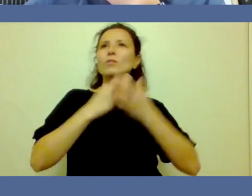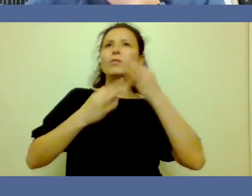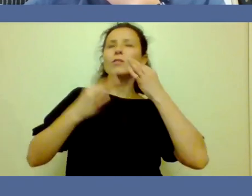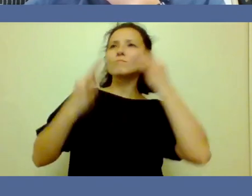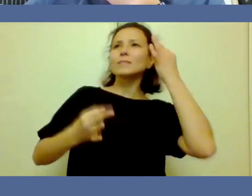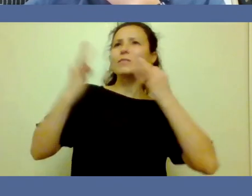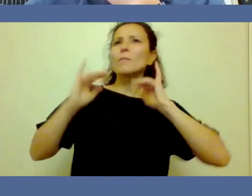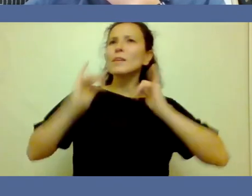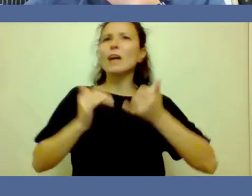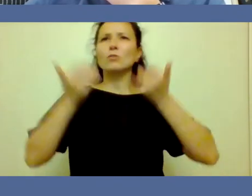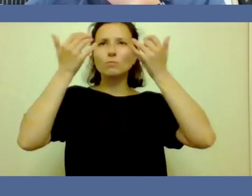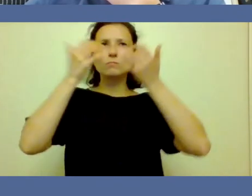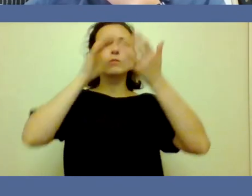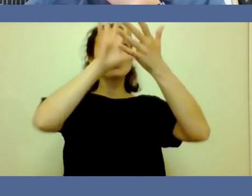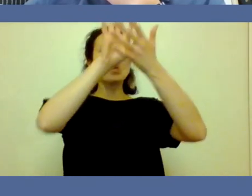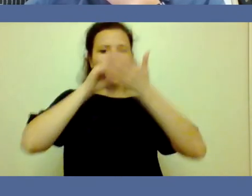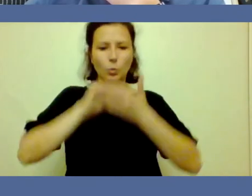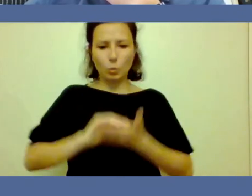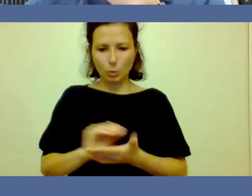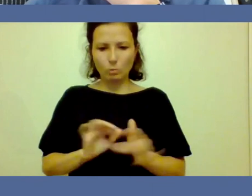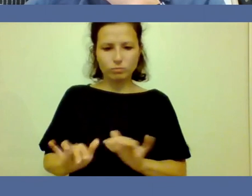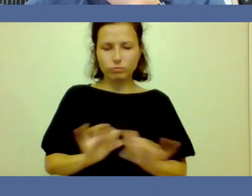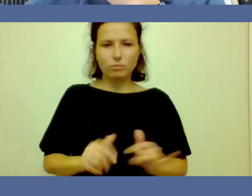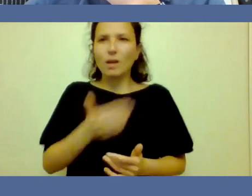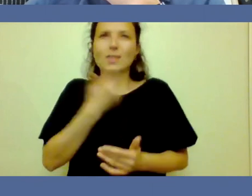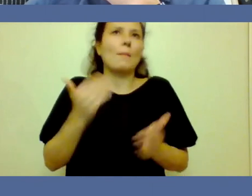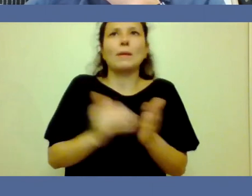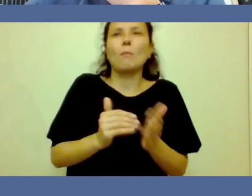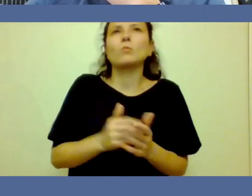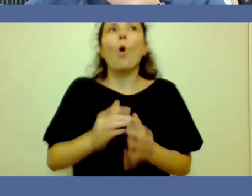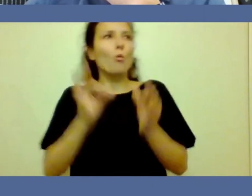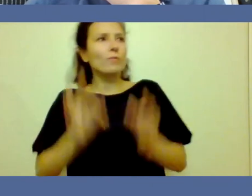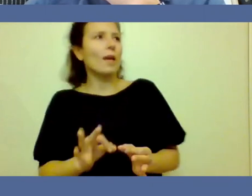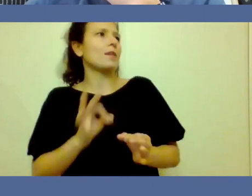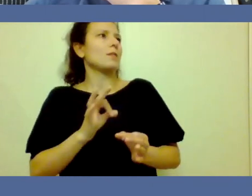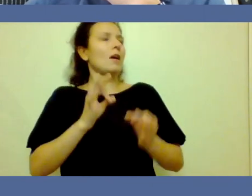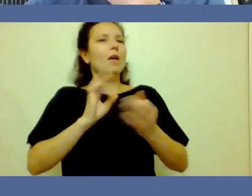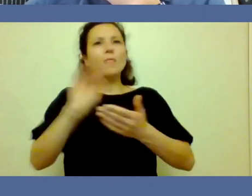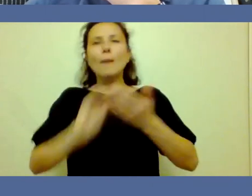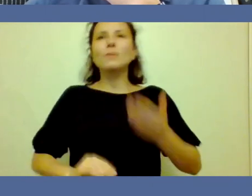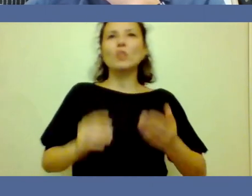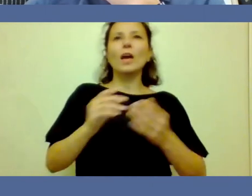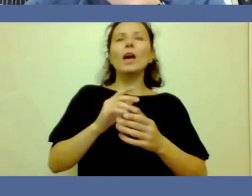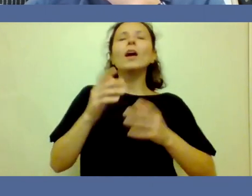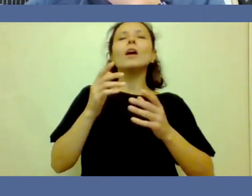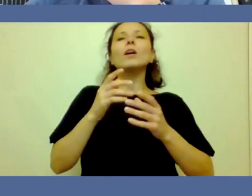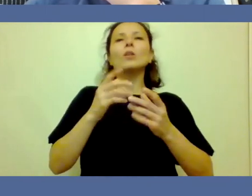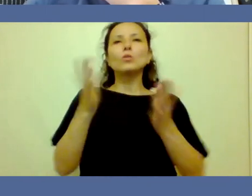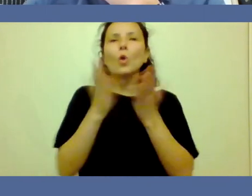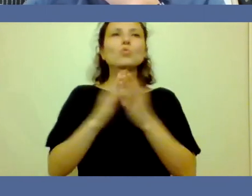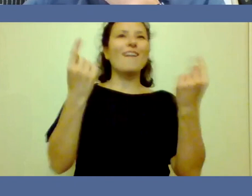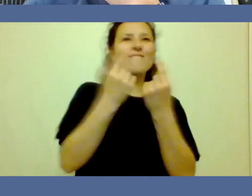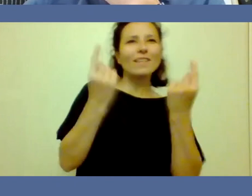ugryźć. Nie mam takich potrzeb, o, teraz napiszę fantastykę, tak? A jutro napiszę wiersz. Wie pan,